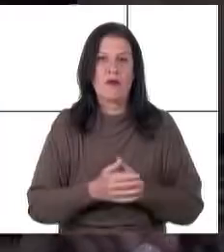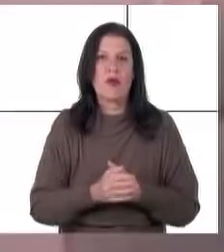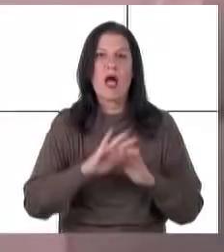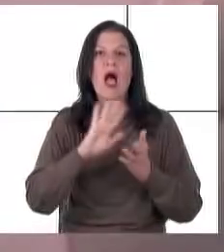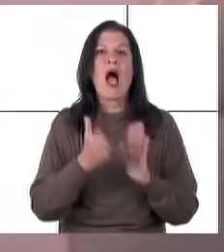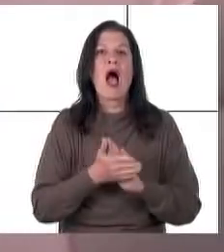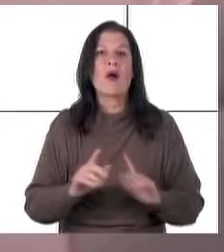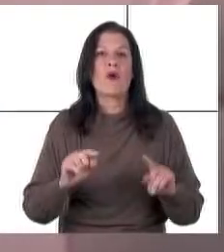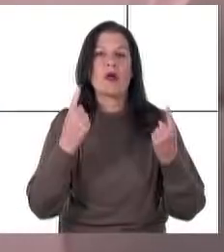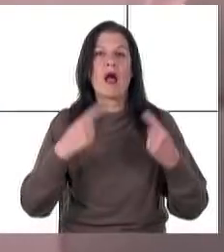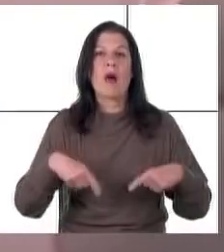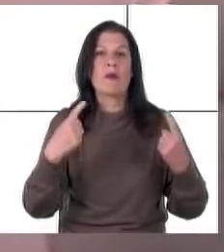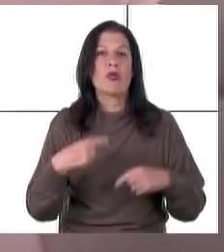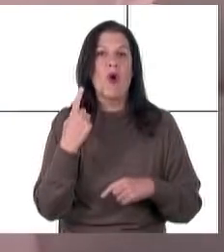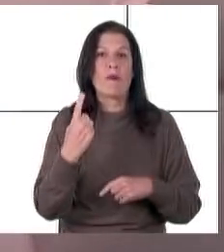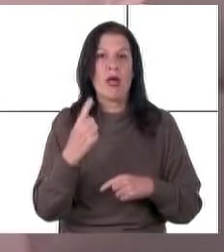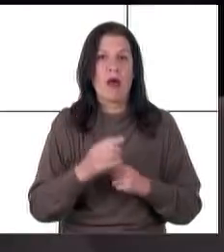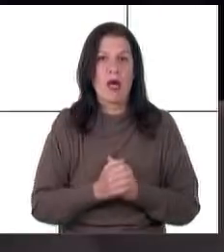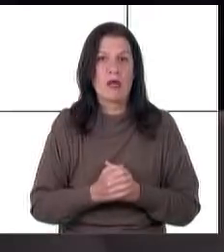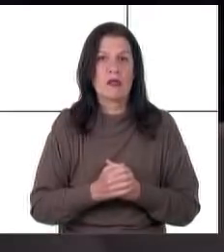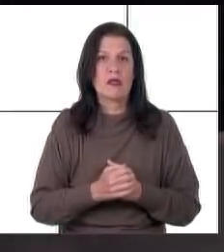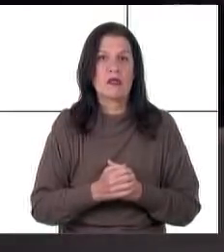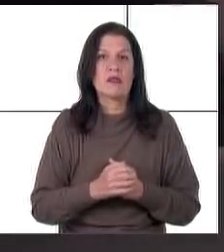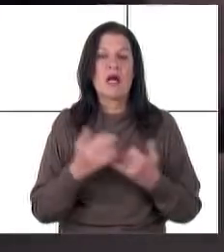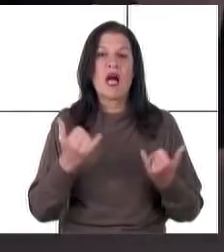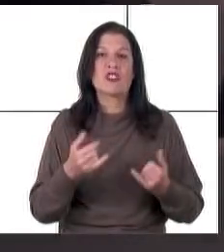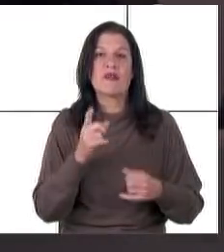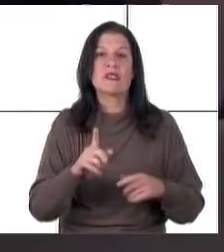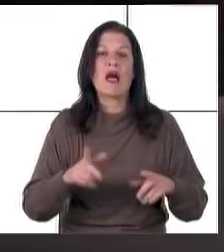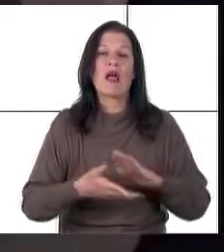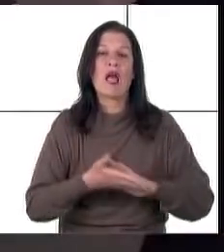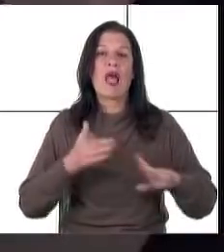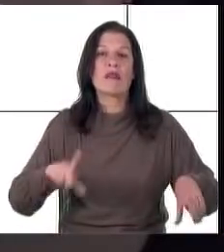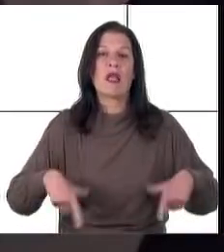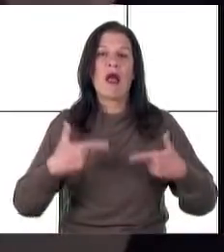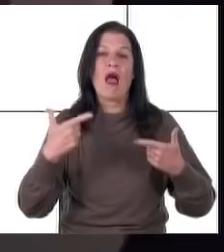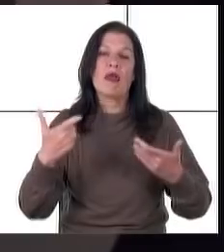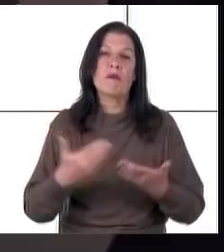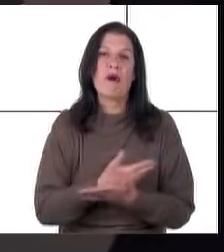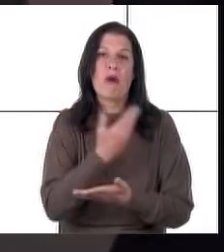פריקרסנה אוטרה. תיבר ז'יזנצנה. שיסטה ולוסטה.